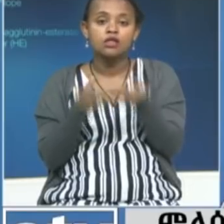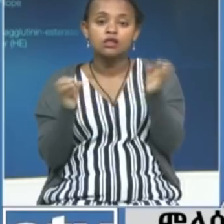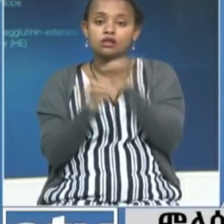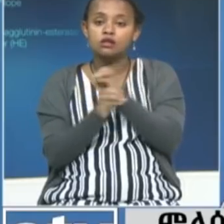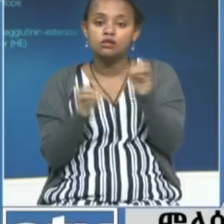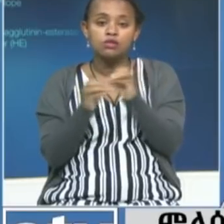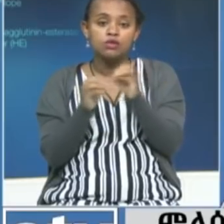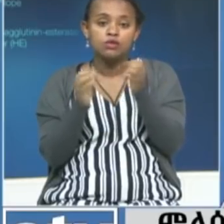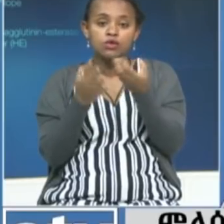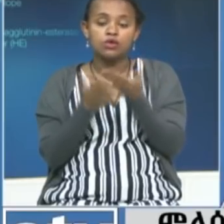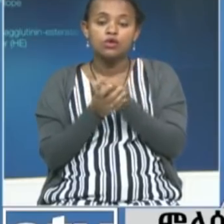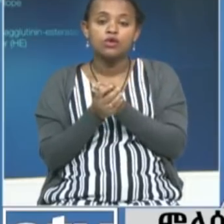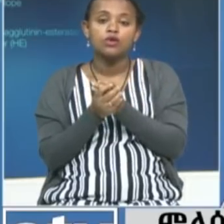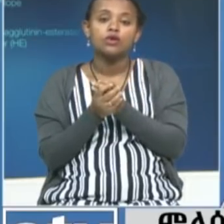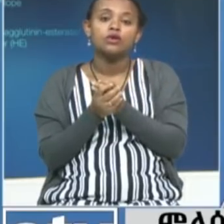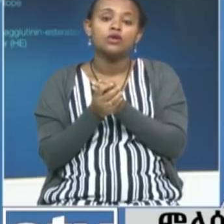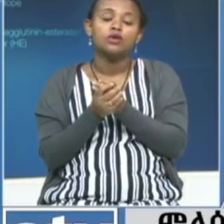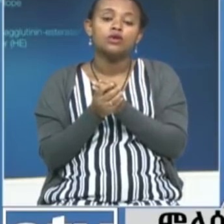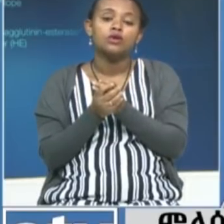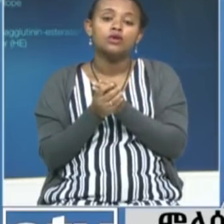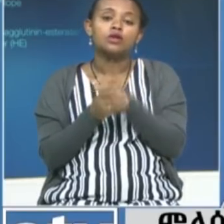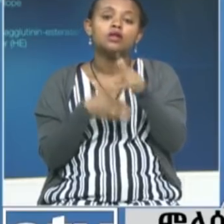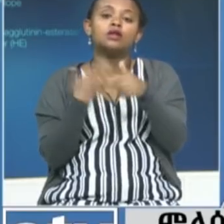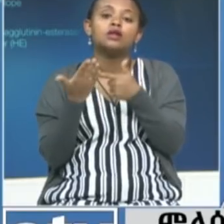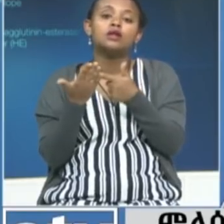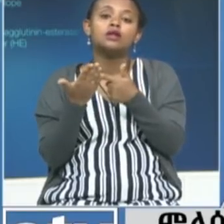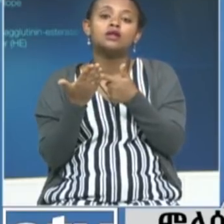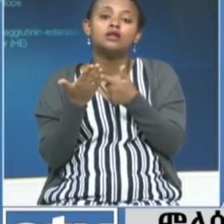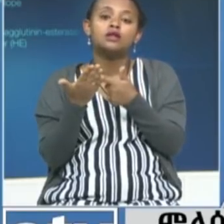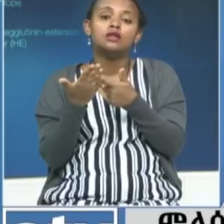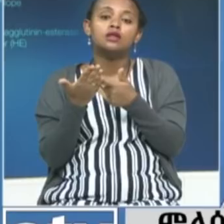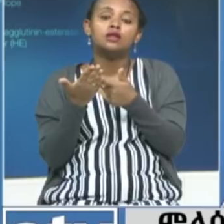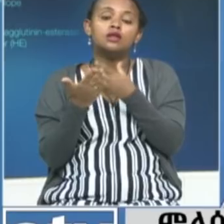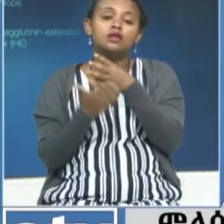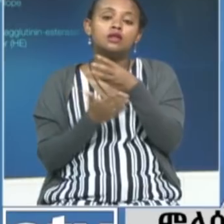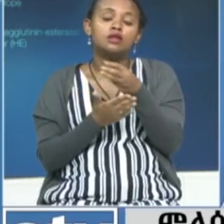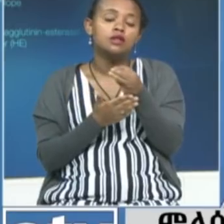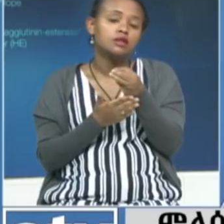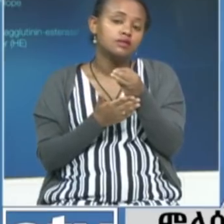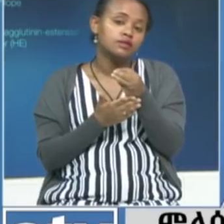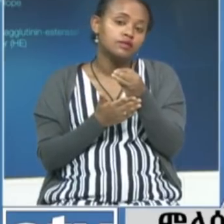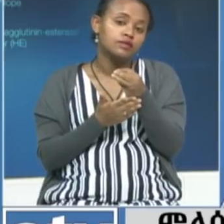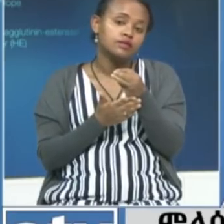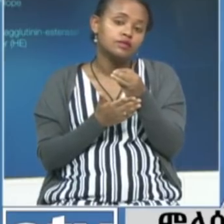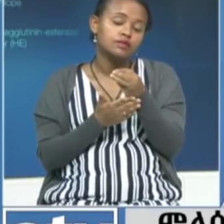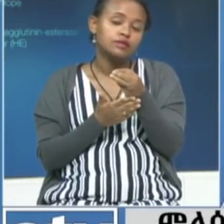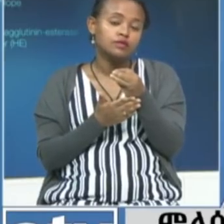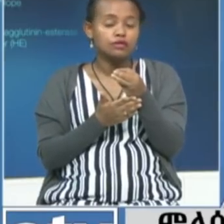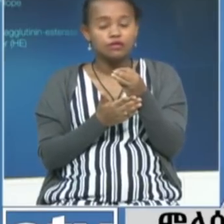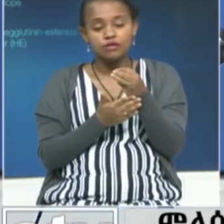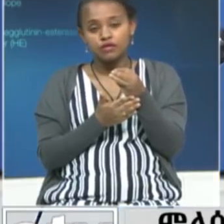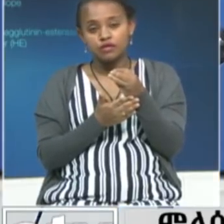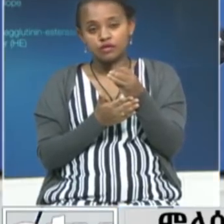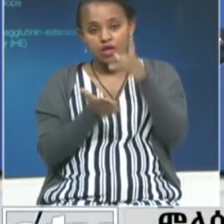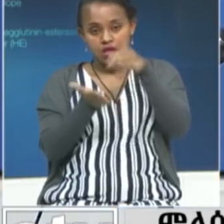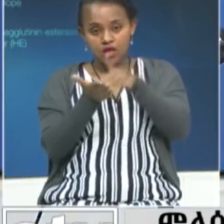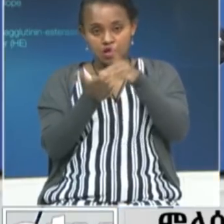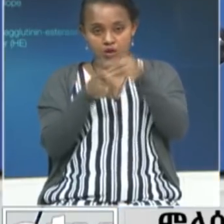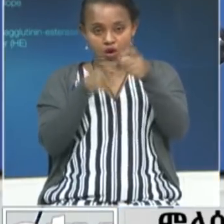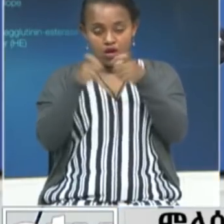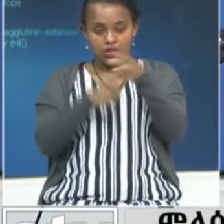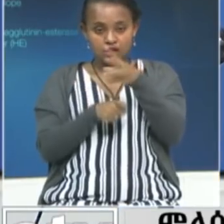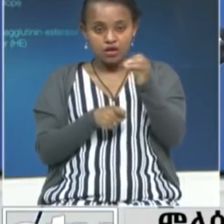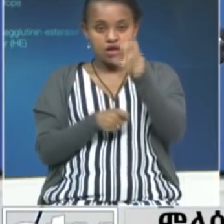አመት መቀበል አልቻሉ እና ቢያንስ አይ የምትሉልን ነገር ቢኖር ምንድን ነው የከተማው አስተዳደር